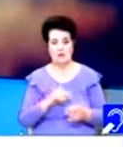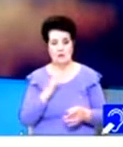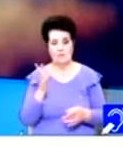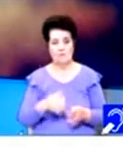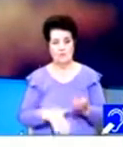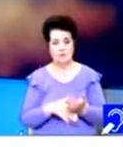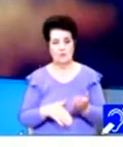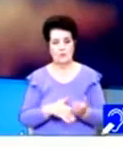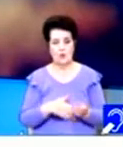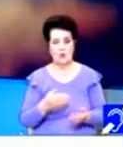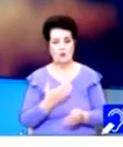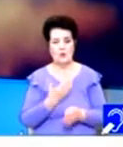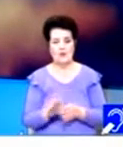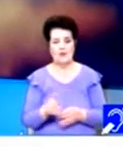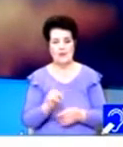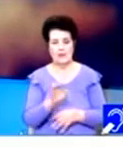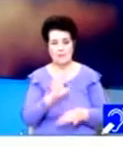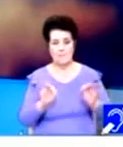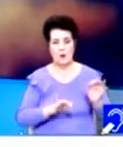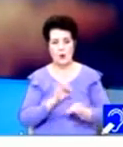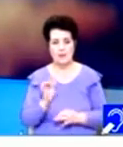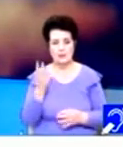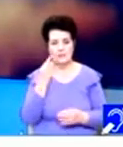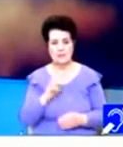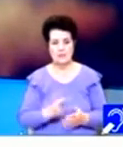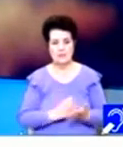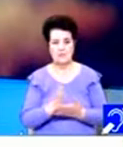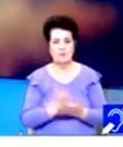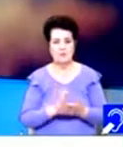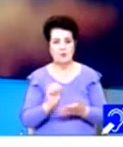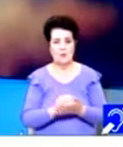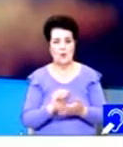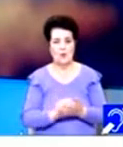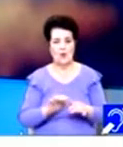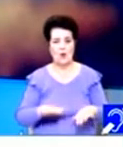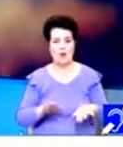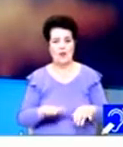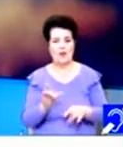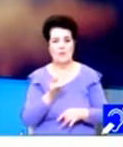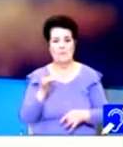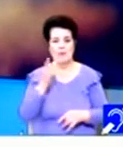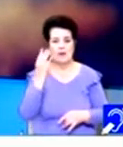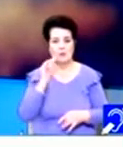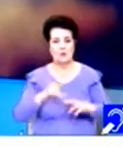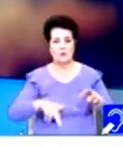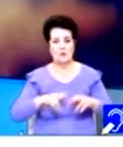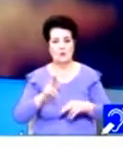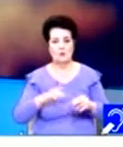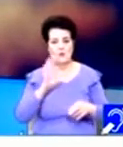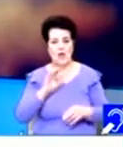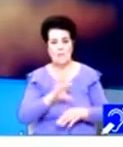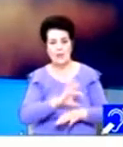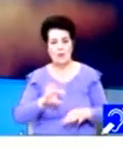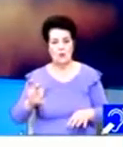cu suportul financiar oferit în cadrul proiectului Modernizarea Serviciilor Publice Locale în Republica Moldova. Construcția peductului a